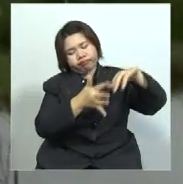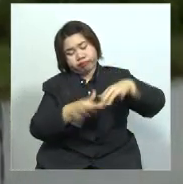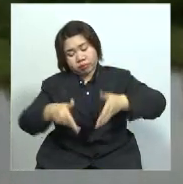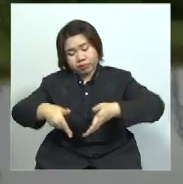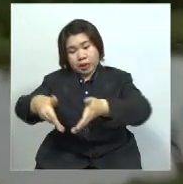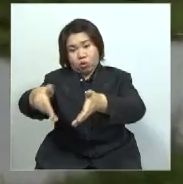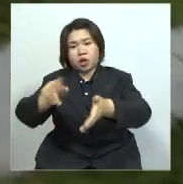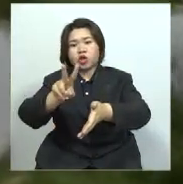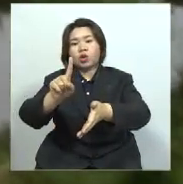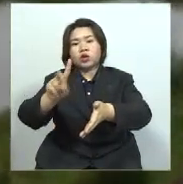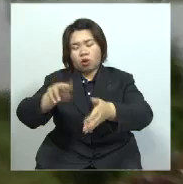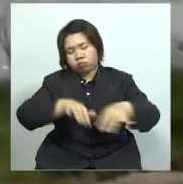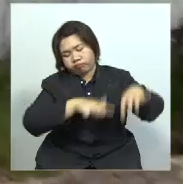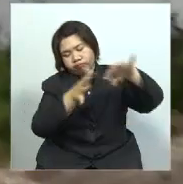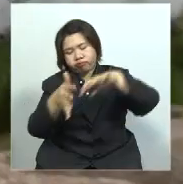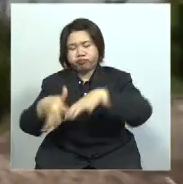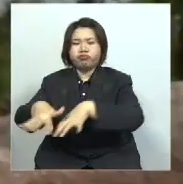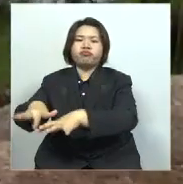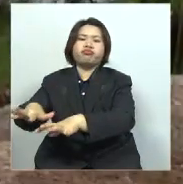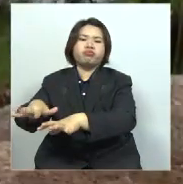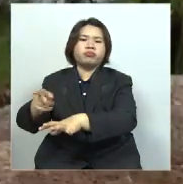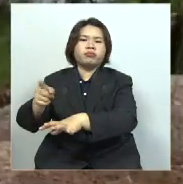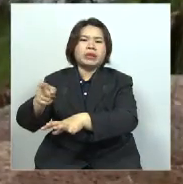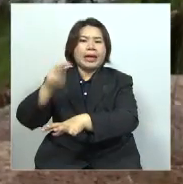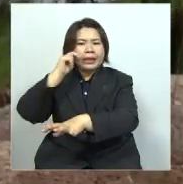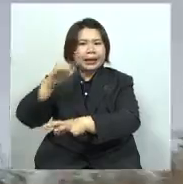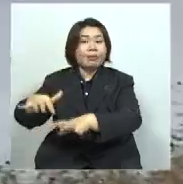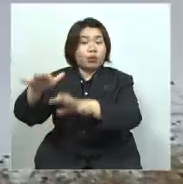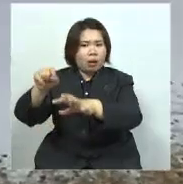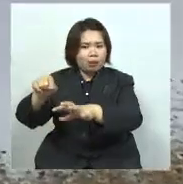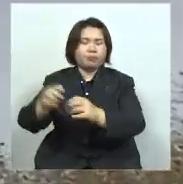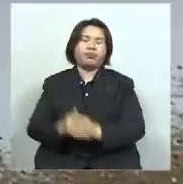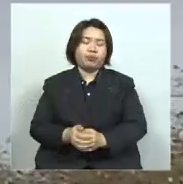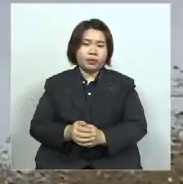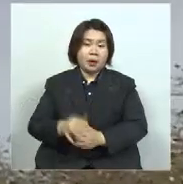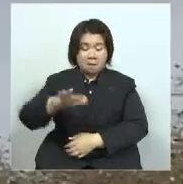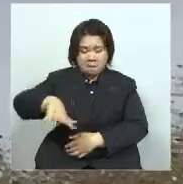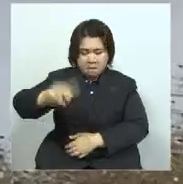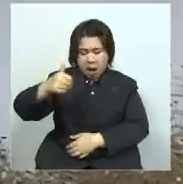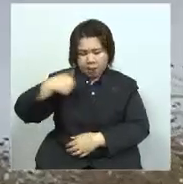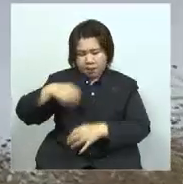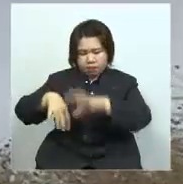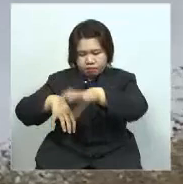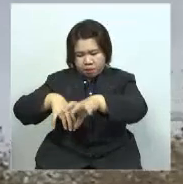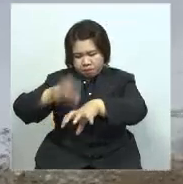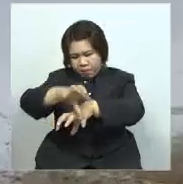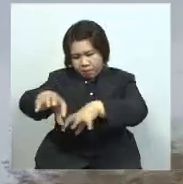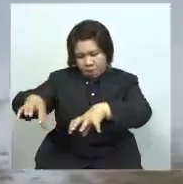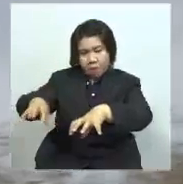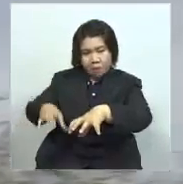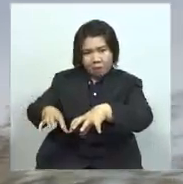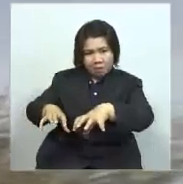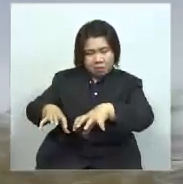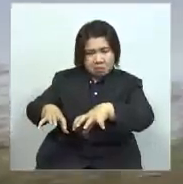ข212สู่ชุมชนเศรษฐกิจเมืองบึงกาฬการเติบโตของชุมชนเมืองขยายตัวเข้ามาในเขตรอบหนองขุดพิ